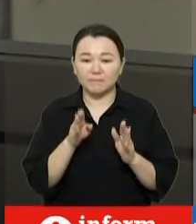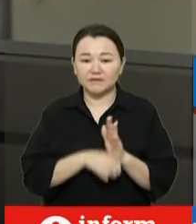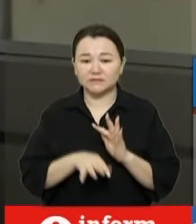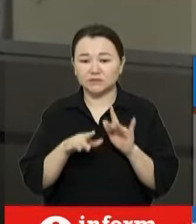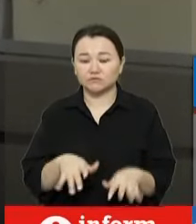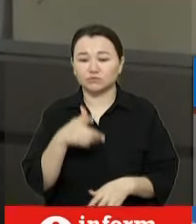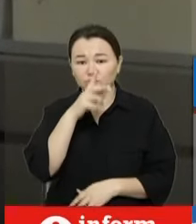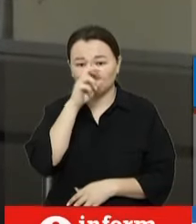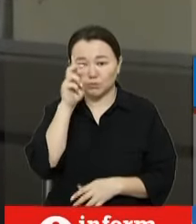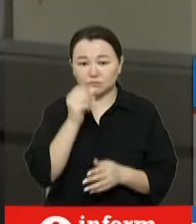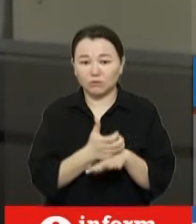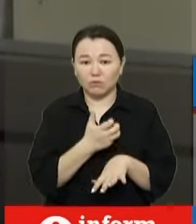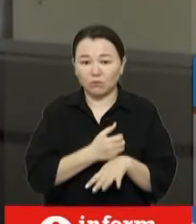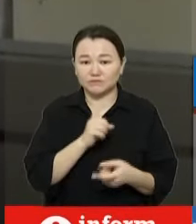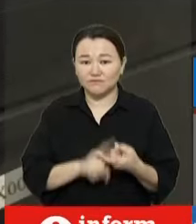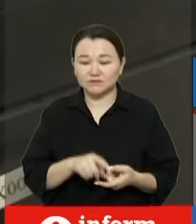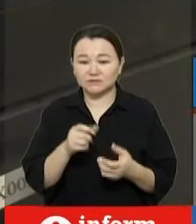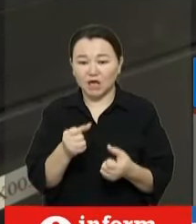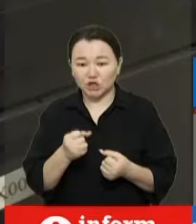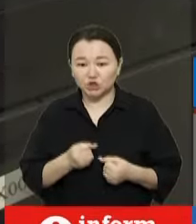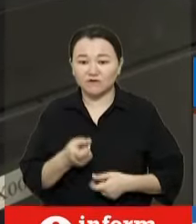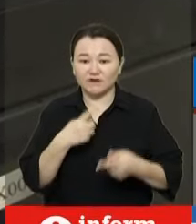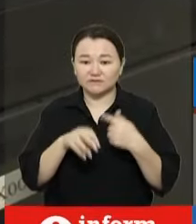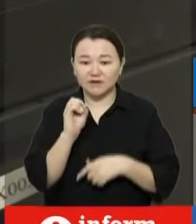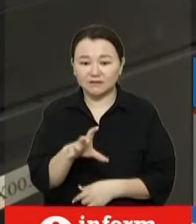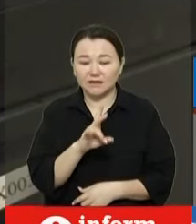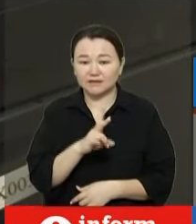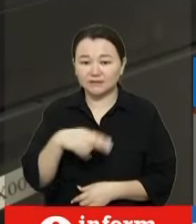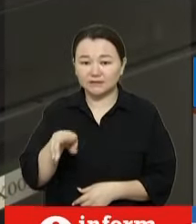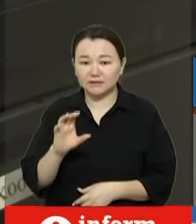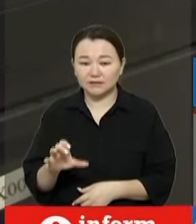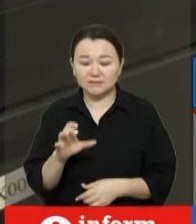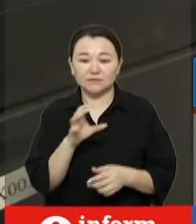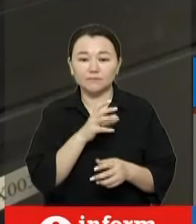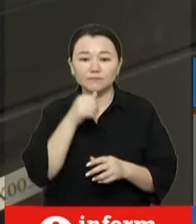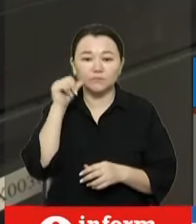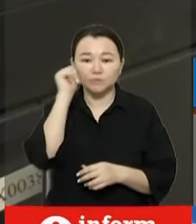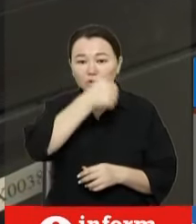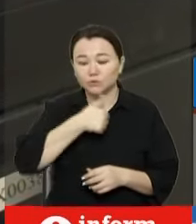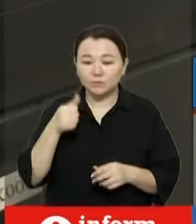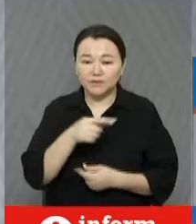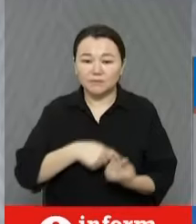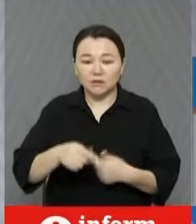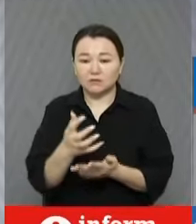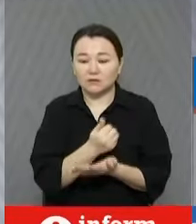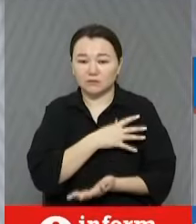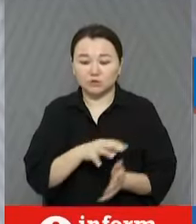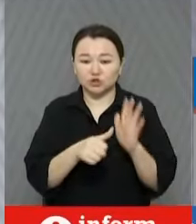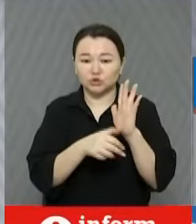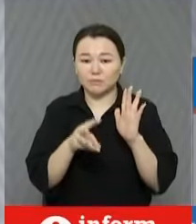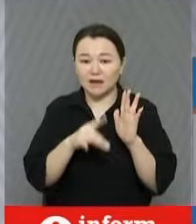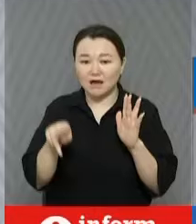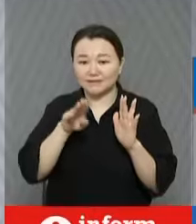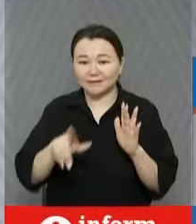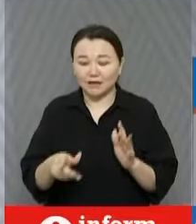органов госдоходов НДС по словам бектенов в прошлом году предприниматели не до получили 600 млрд тенге